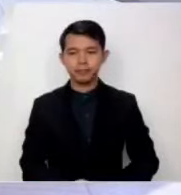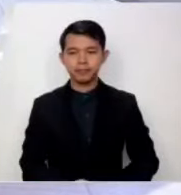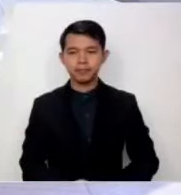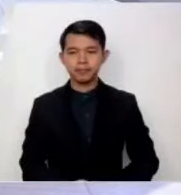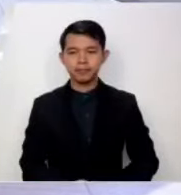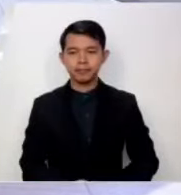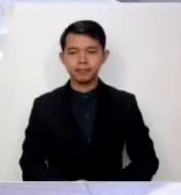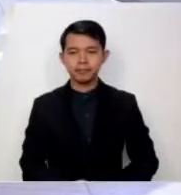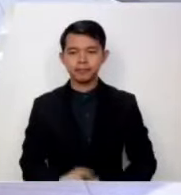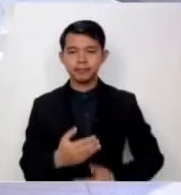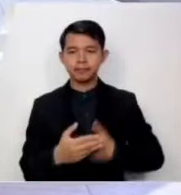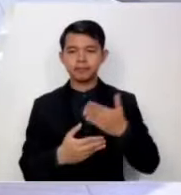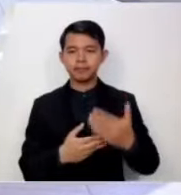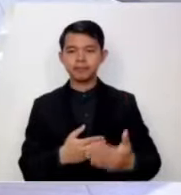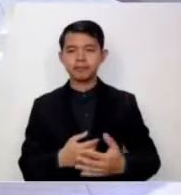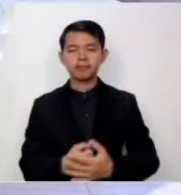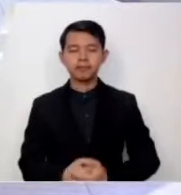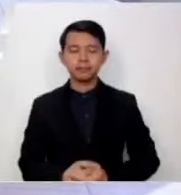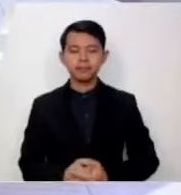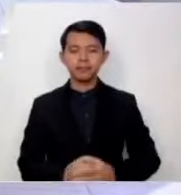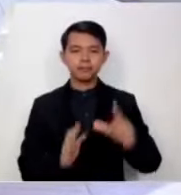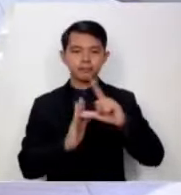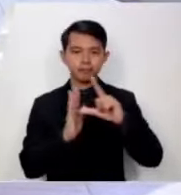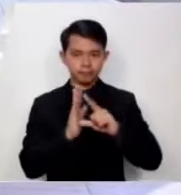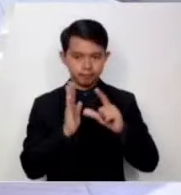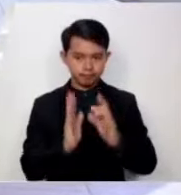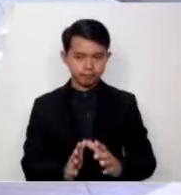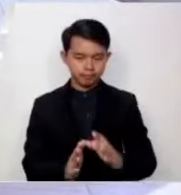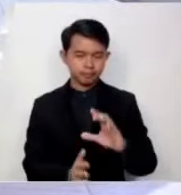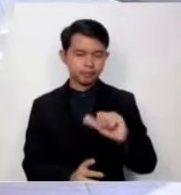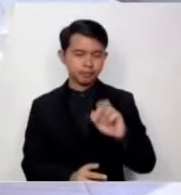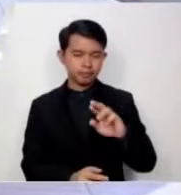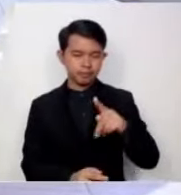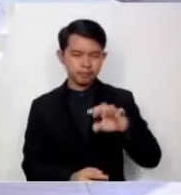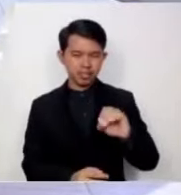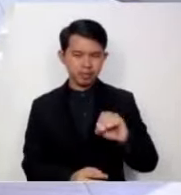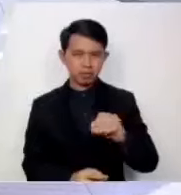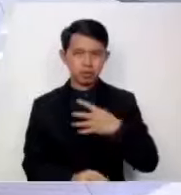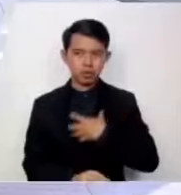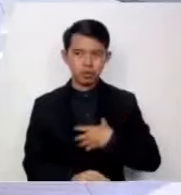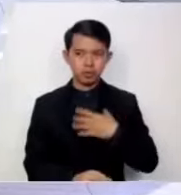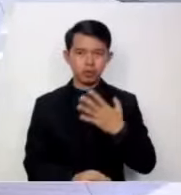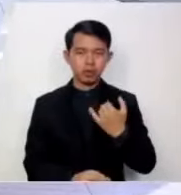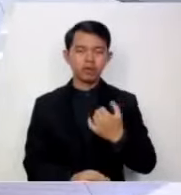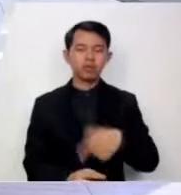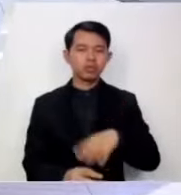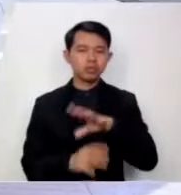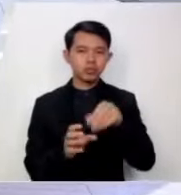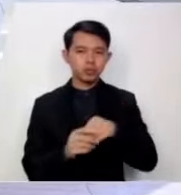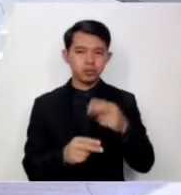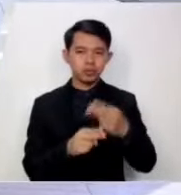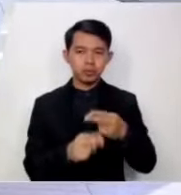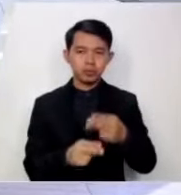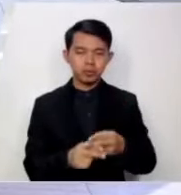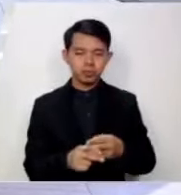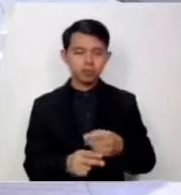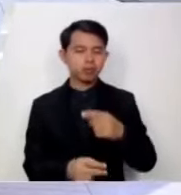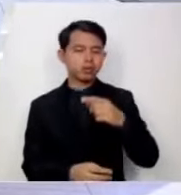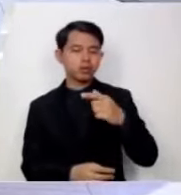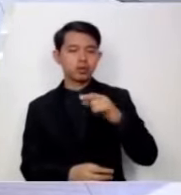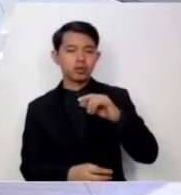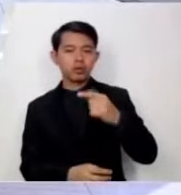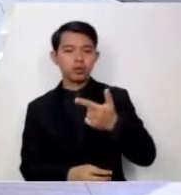Inalmahan ni Second Gentleman Attorney Manases Carpio ang pagdawit sa kanya ni dating Customs Intelligence Officer Jimmy Guban sa